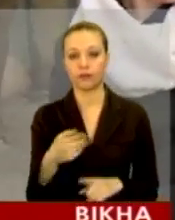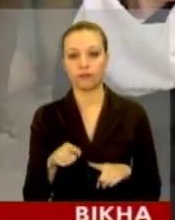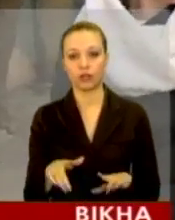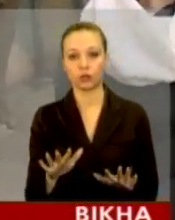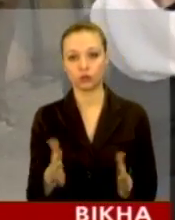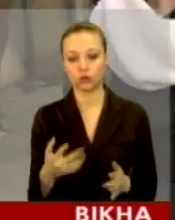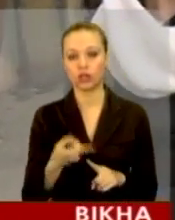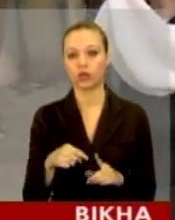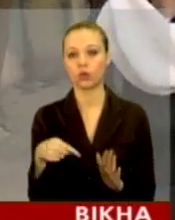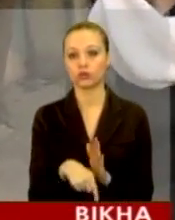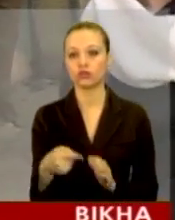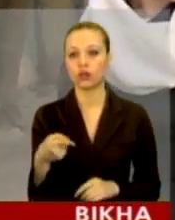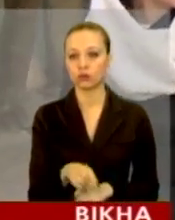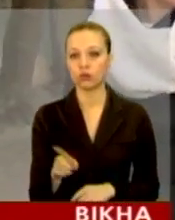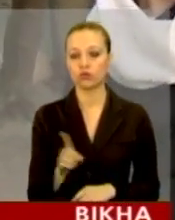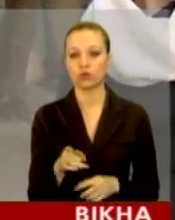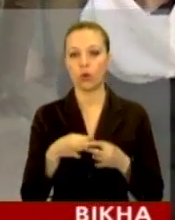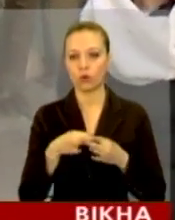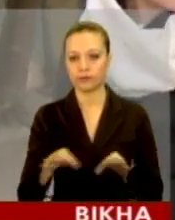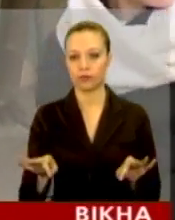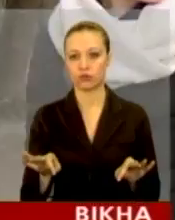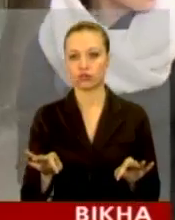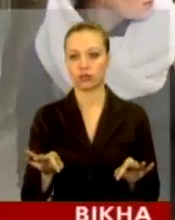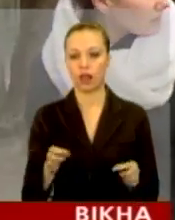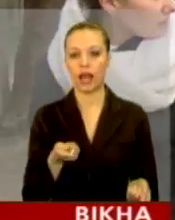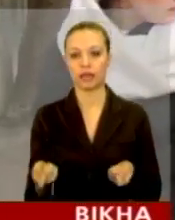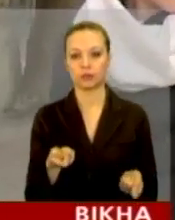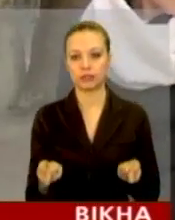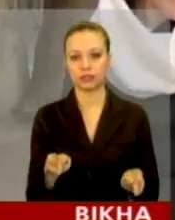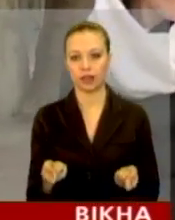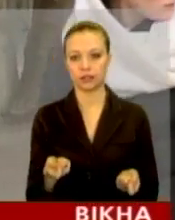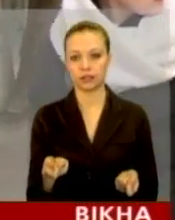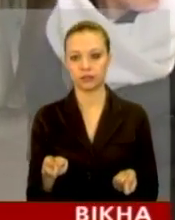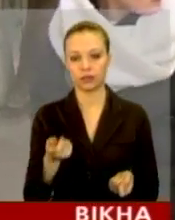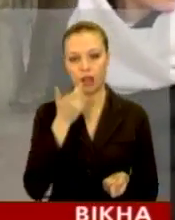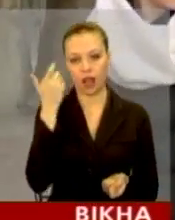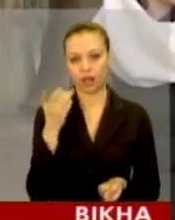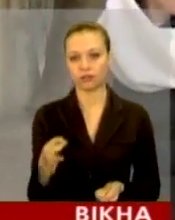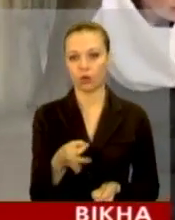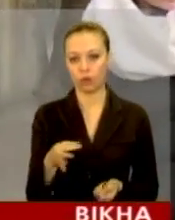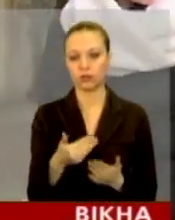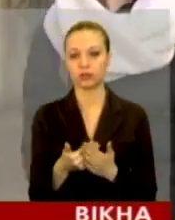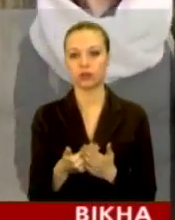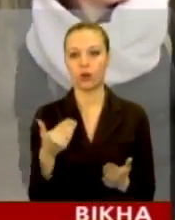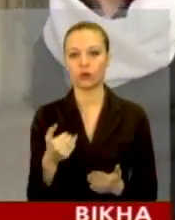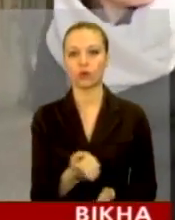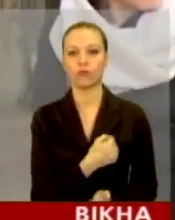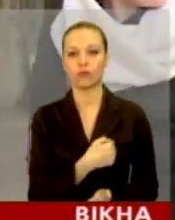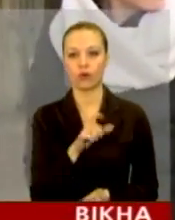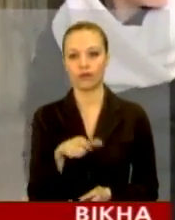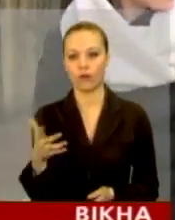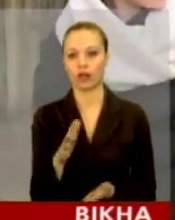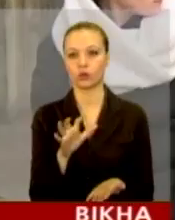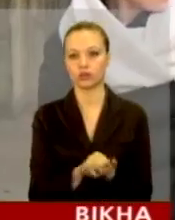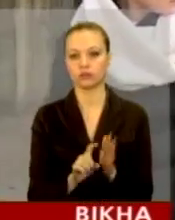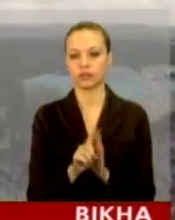випадку це означало те, що освобождена адміністрація Харківської області від бойовиків, які її